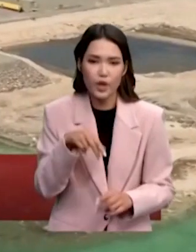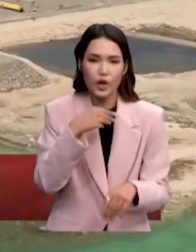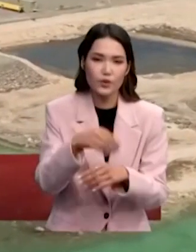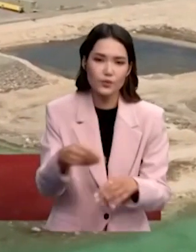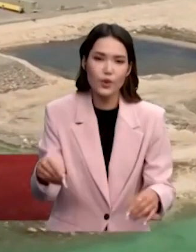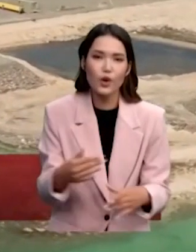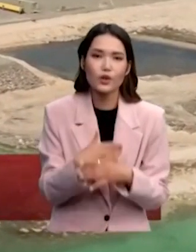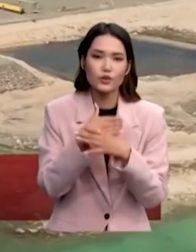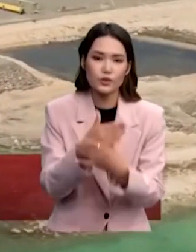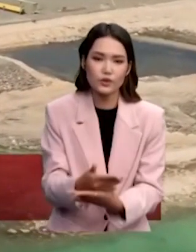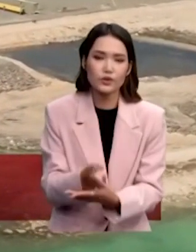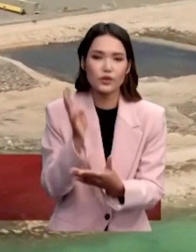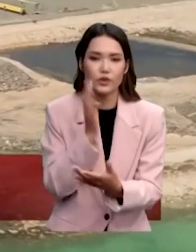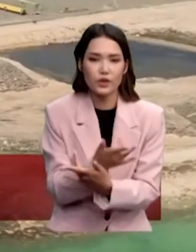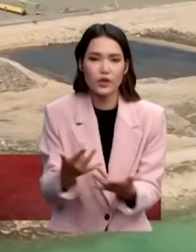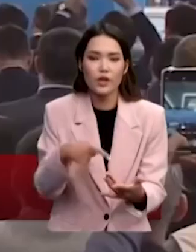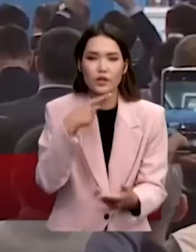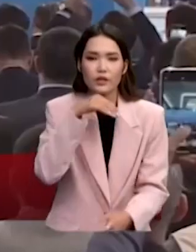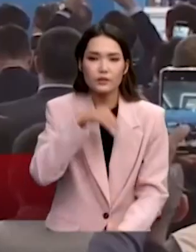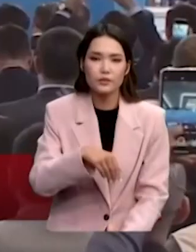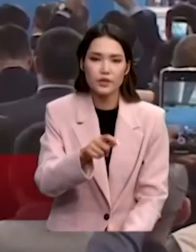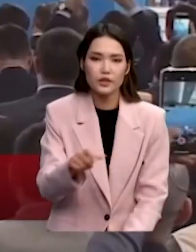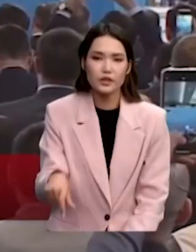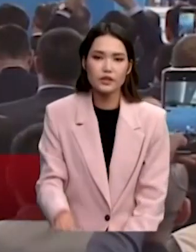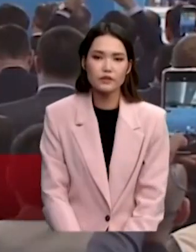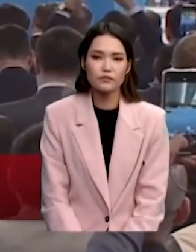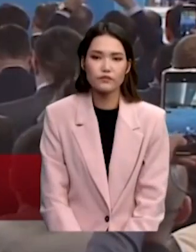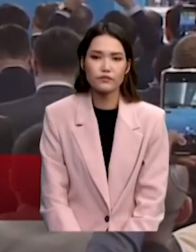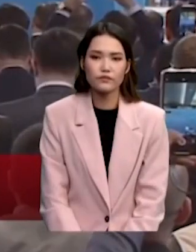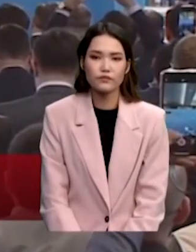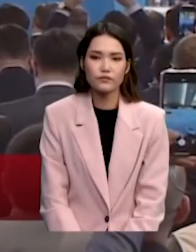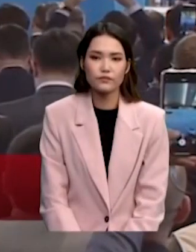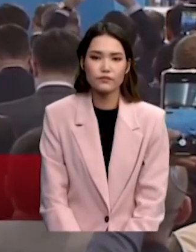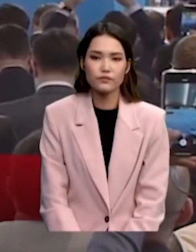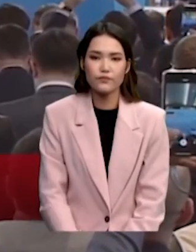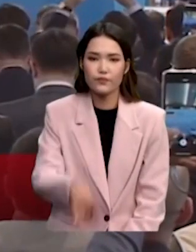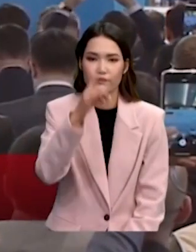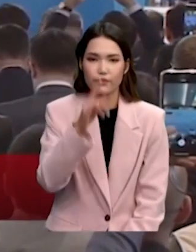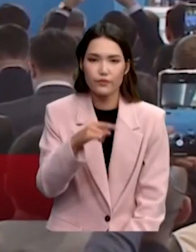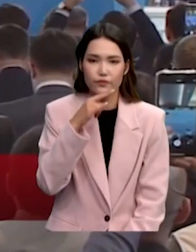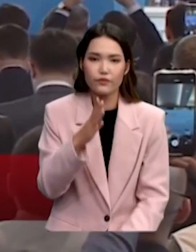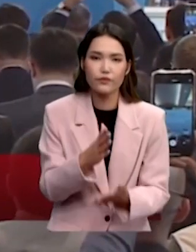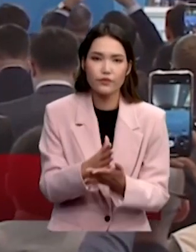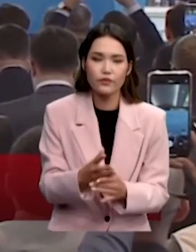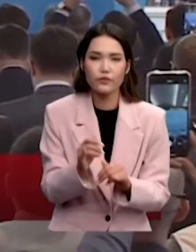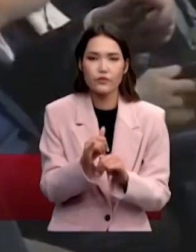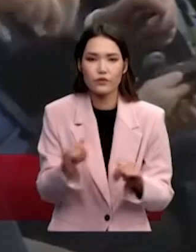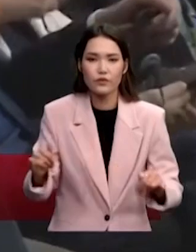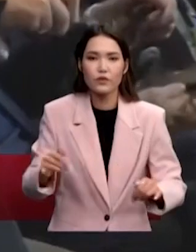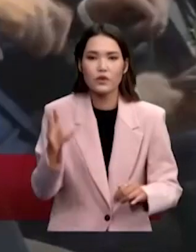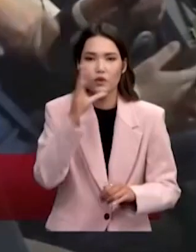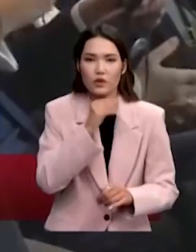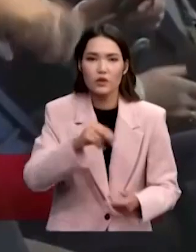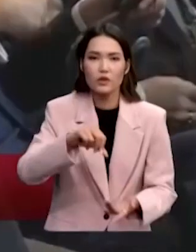морю или газопроводу, считают специалисты. Казахстан, Германия, бизнес-форум. У Казахстана есть все предпосылки для того, чтобы стать